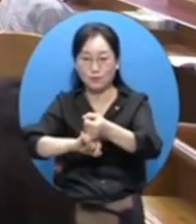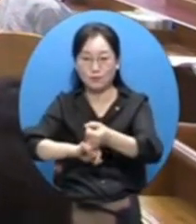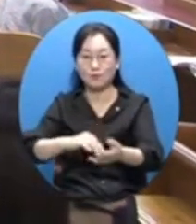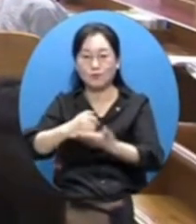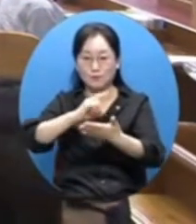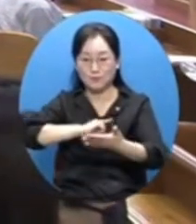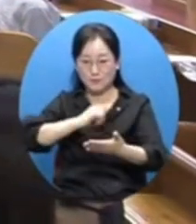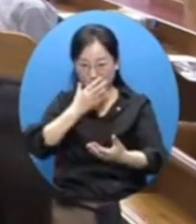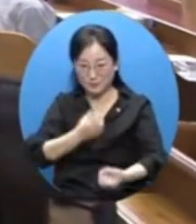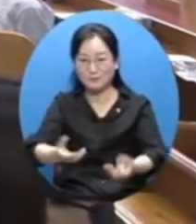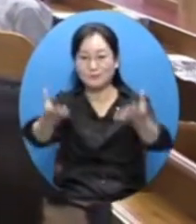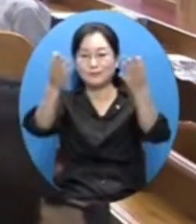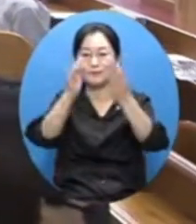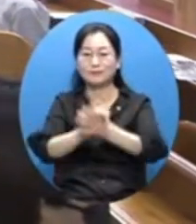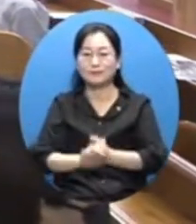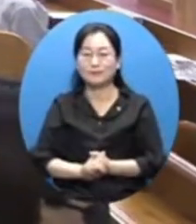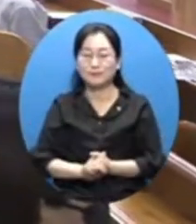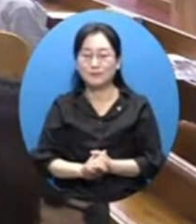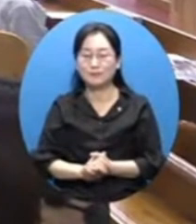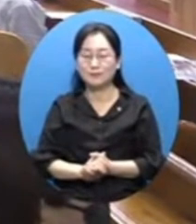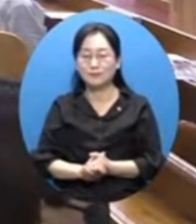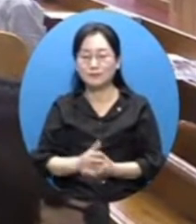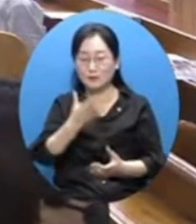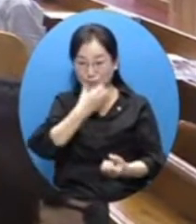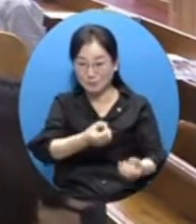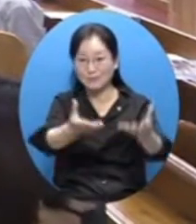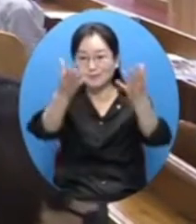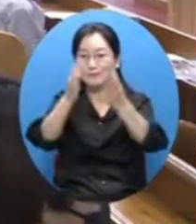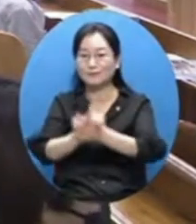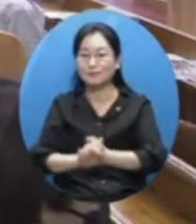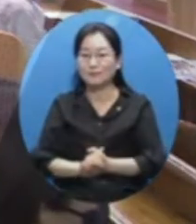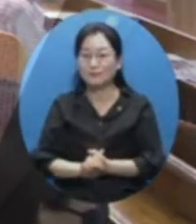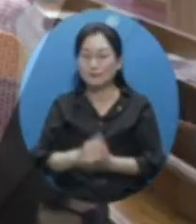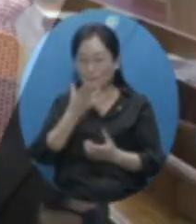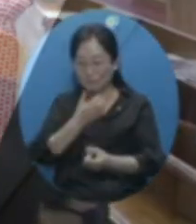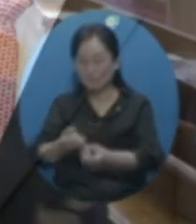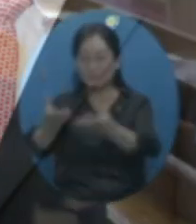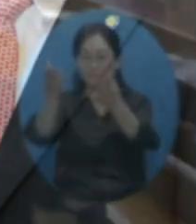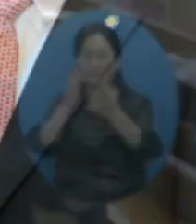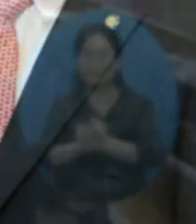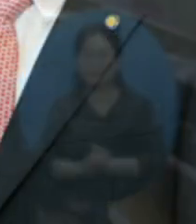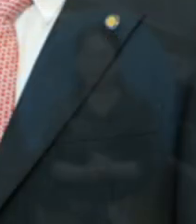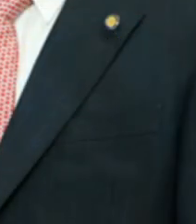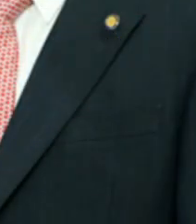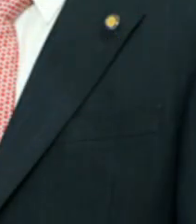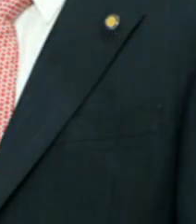주님의 이름으로 축원합니다. 축원합니다. 축원합니다.